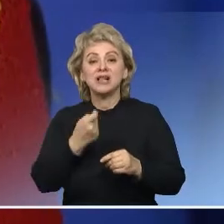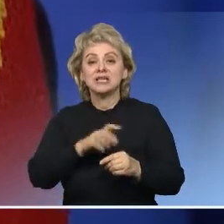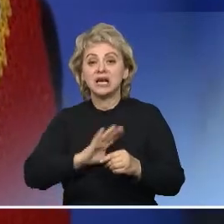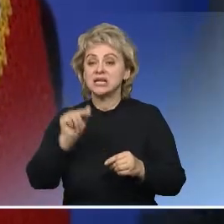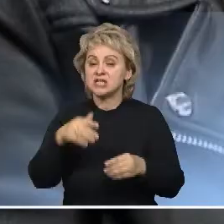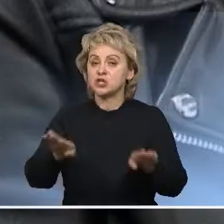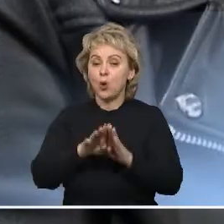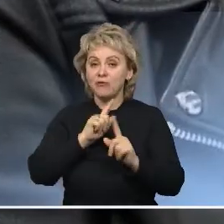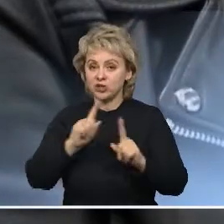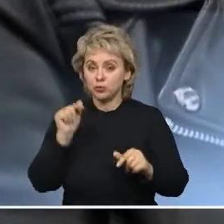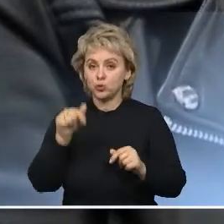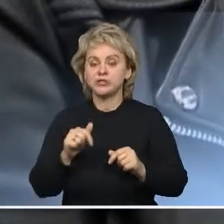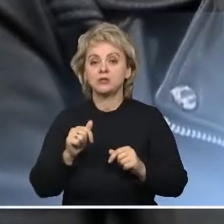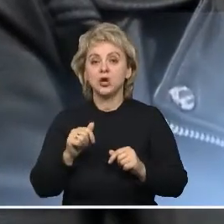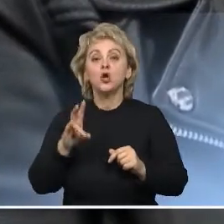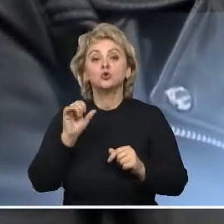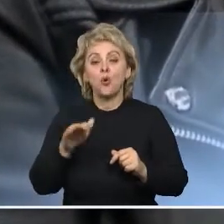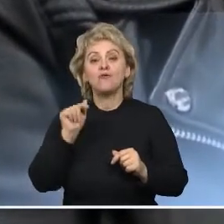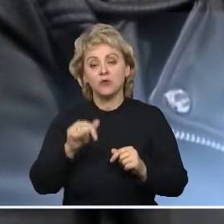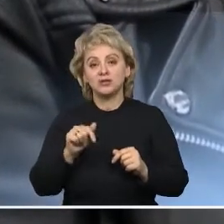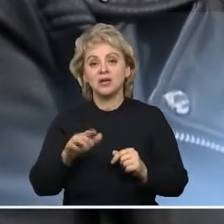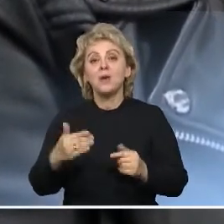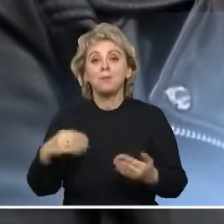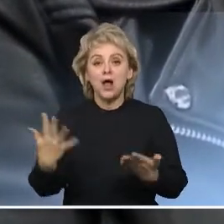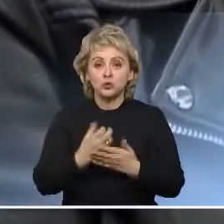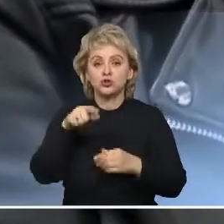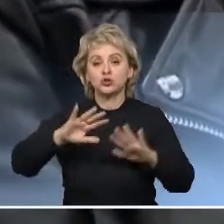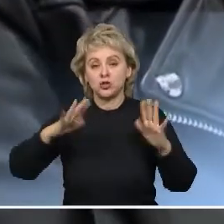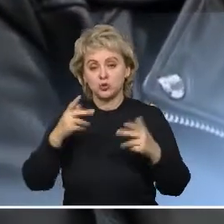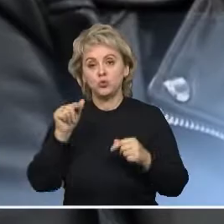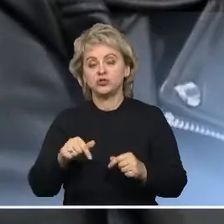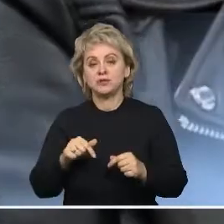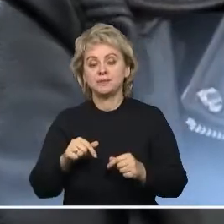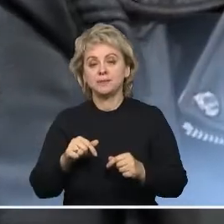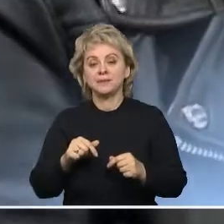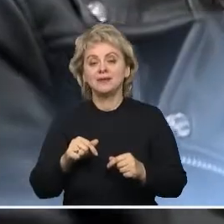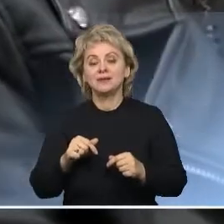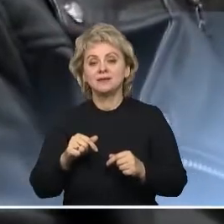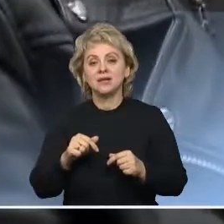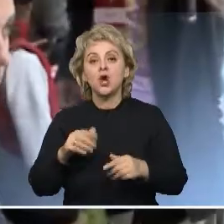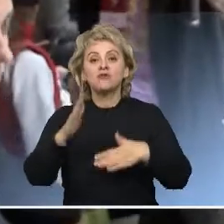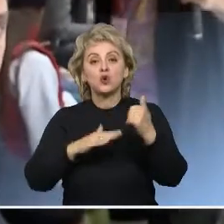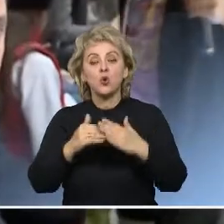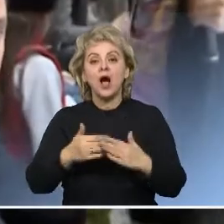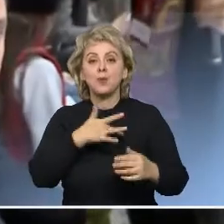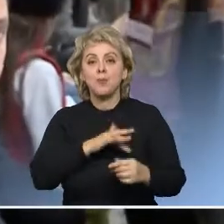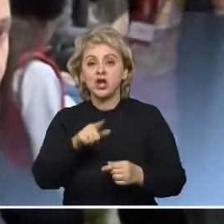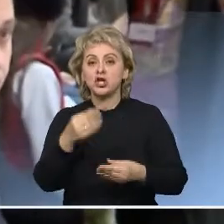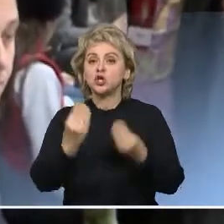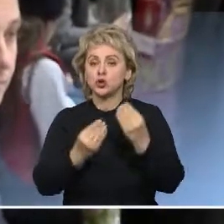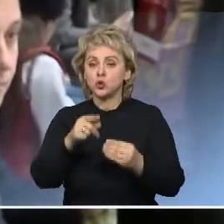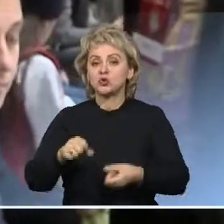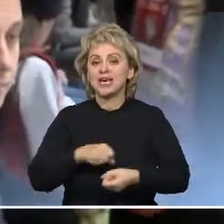здесь такого не будет. Ну вот, выдался случай. Была мечта. Да. В руках болельщиков